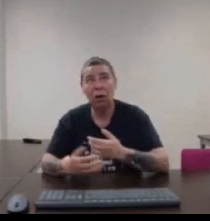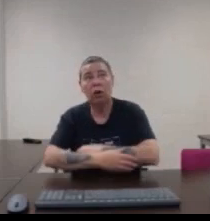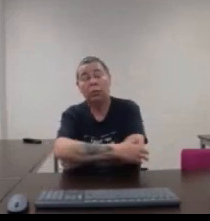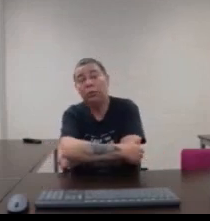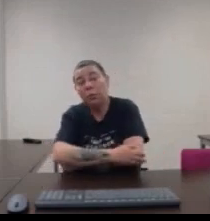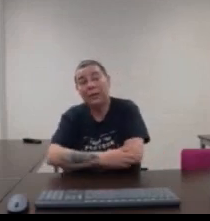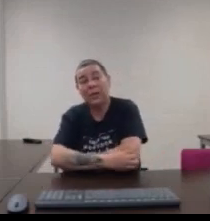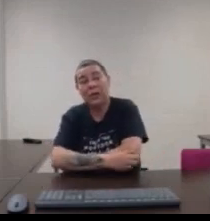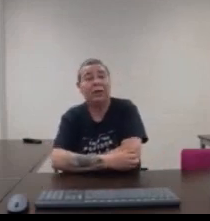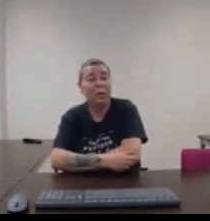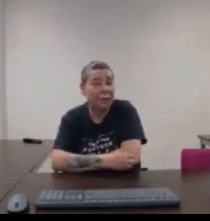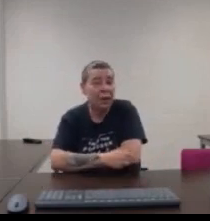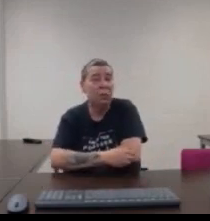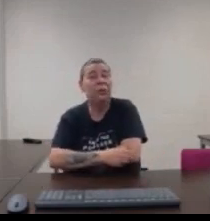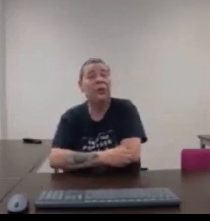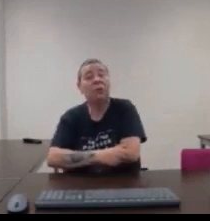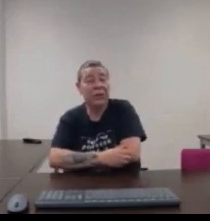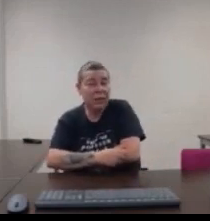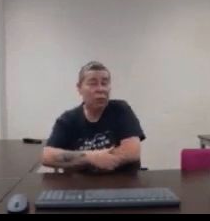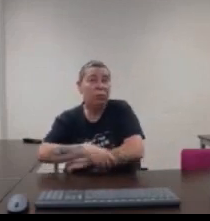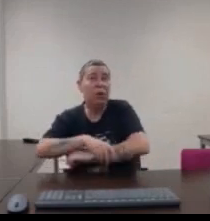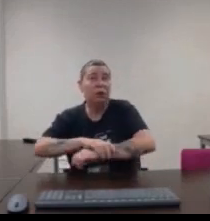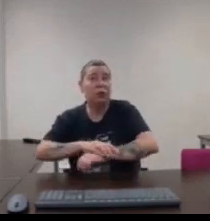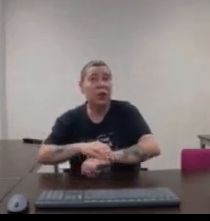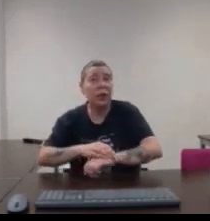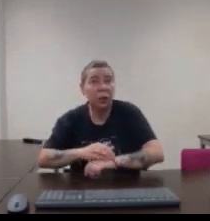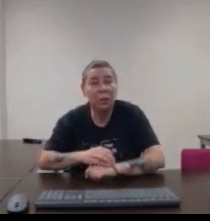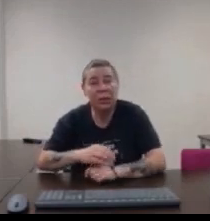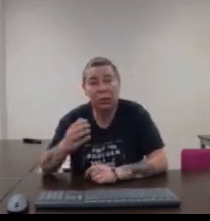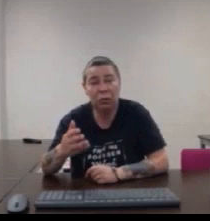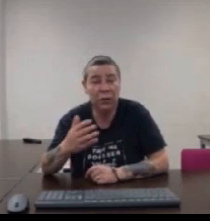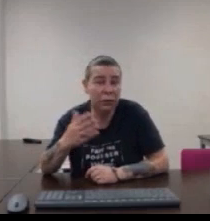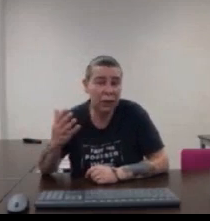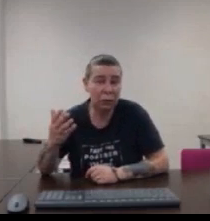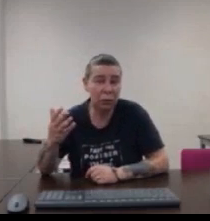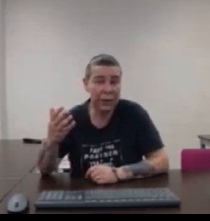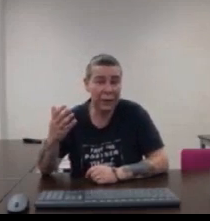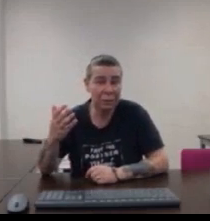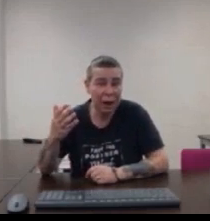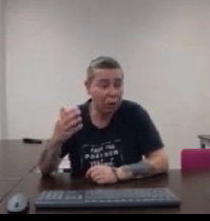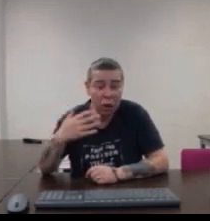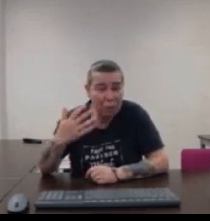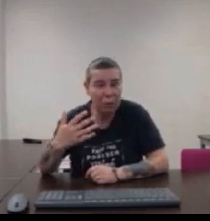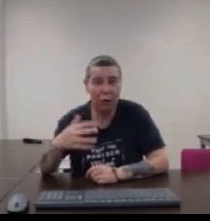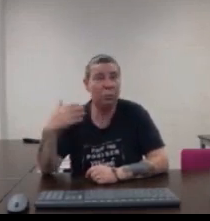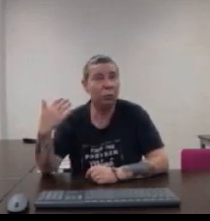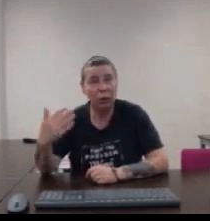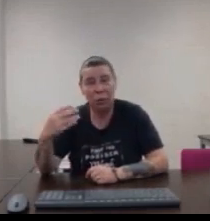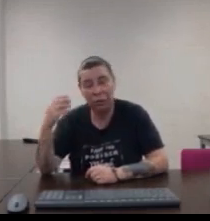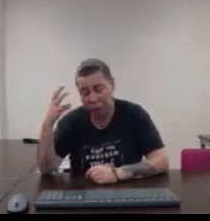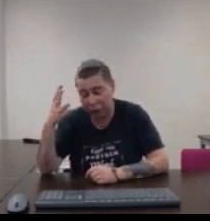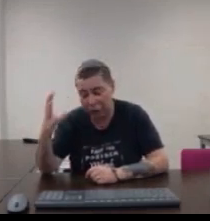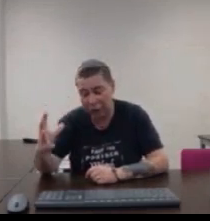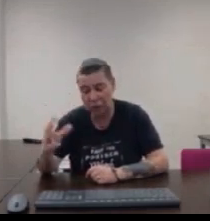explique que plus on partage un espace, plus c'est compliqué du coup de gérer le bruit, parce qu'il suffit que vous ayez 2 collègues qui parlent normalement, et